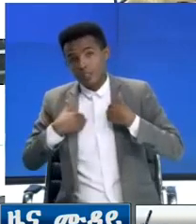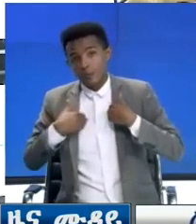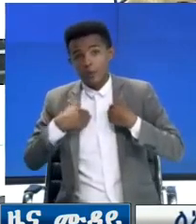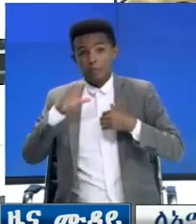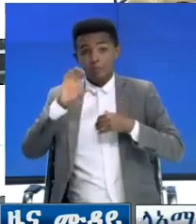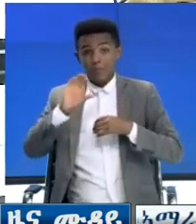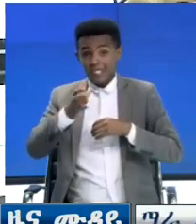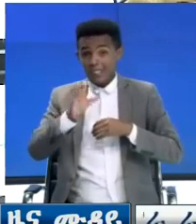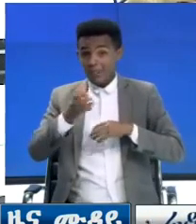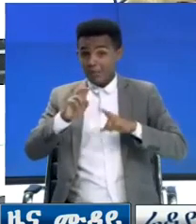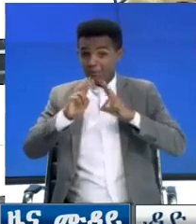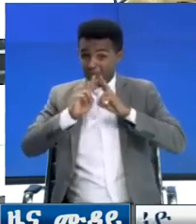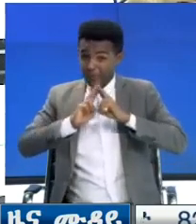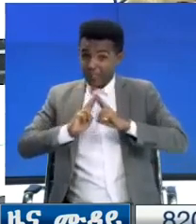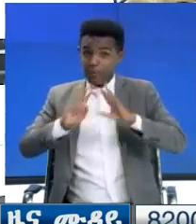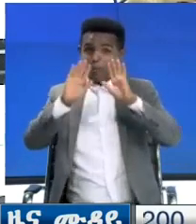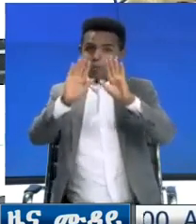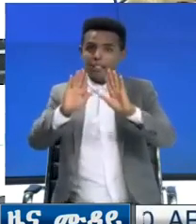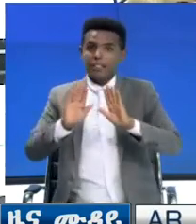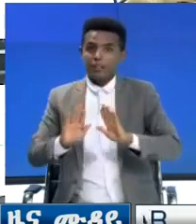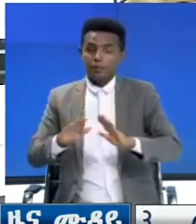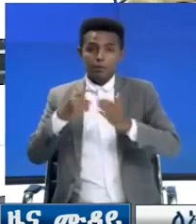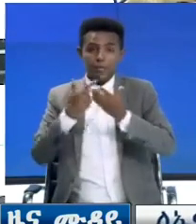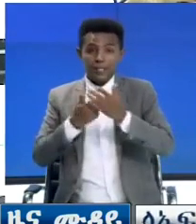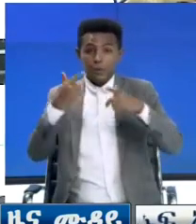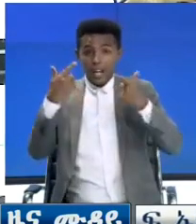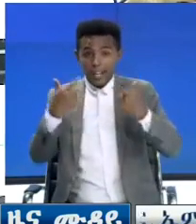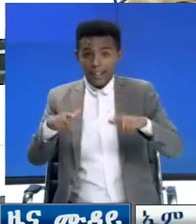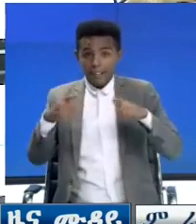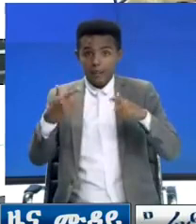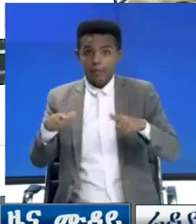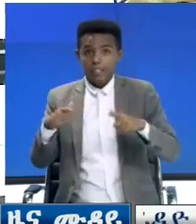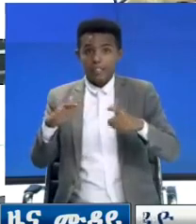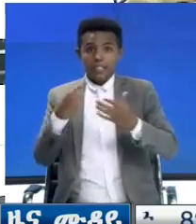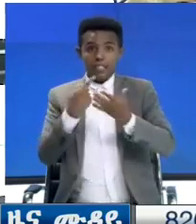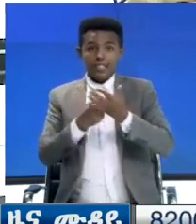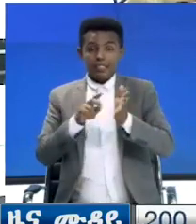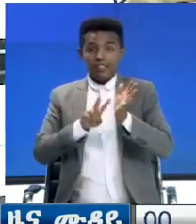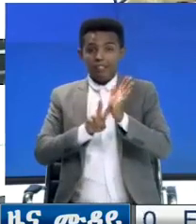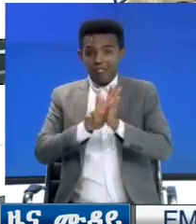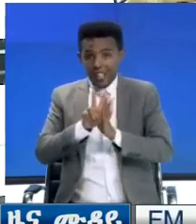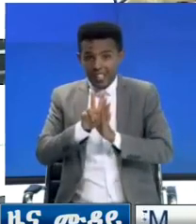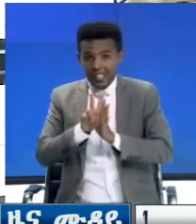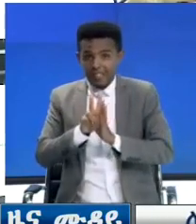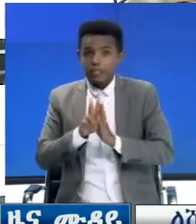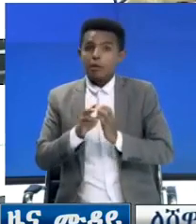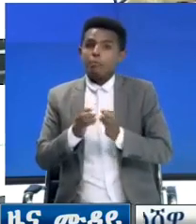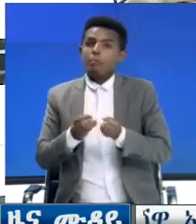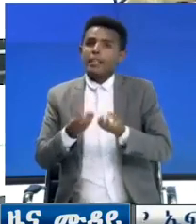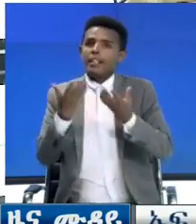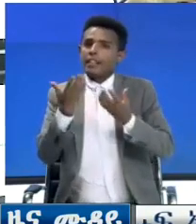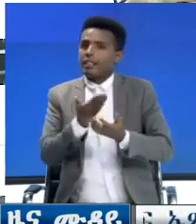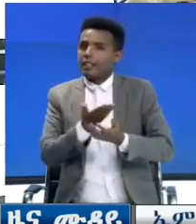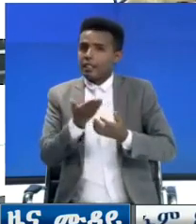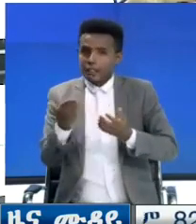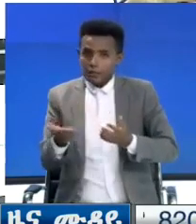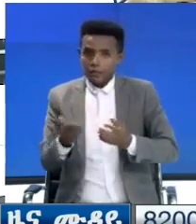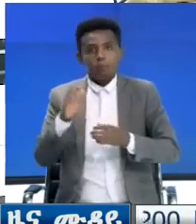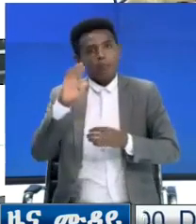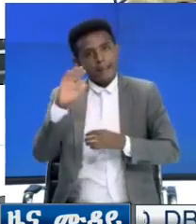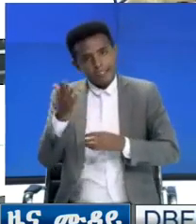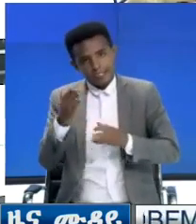ስለማያቸው በጣም ነው ማደንቀው። በዚህ አጋጣሚ ለዚህ ቫይረስ በርካታ ነገሮች በአይነት የሚሰጡ